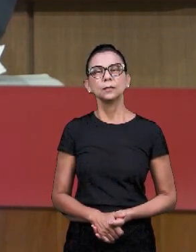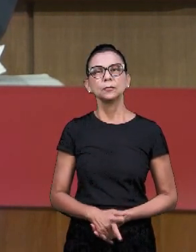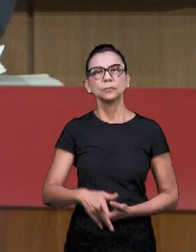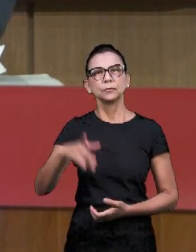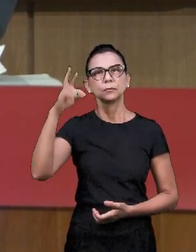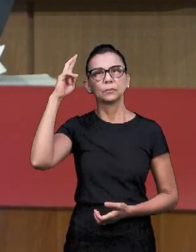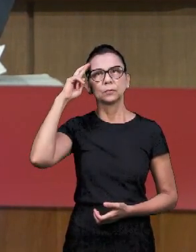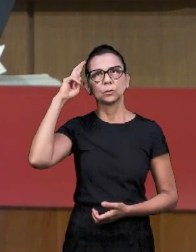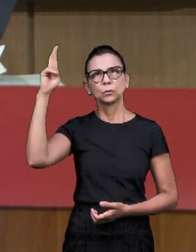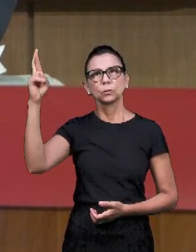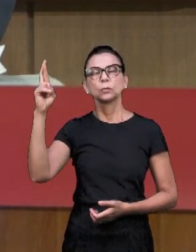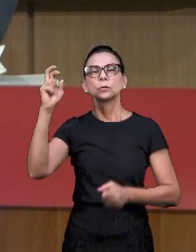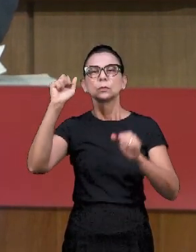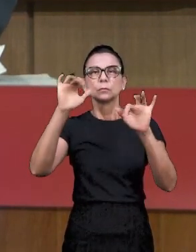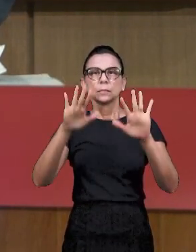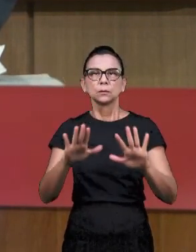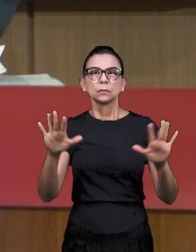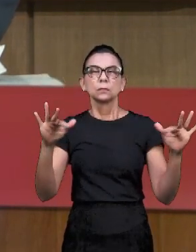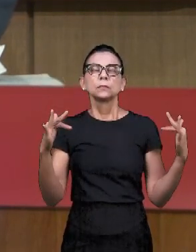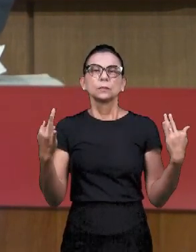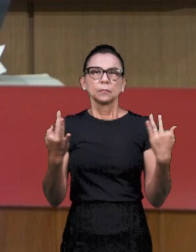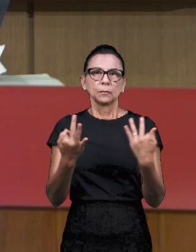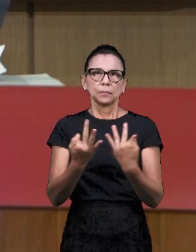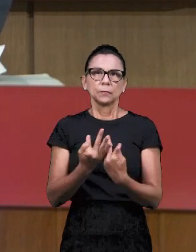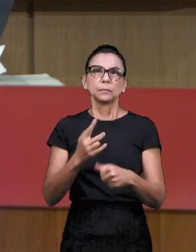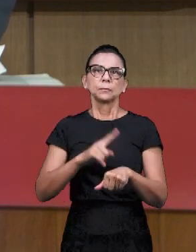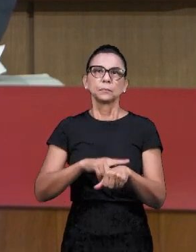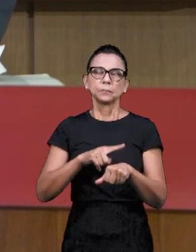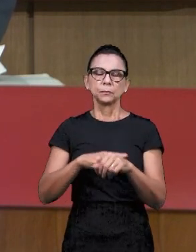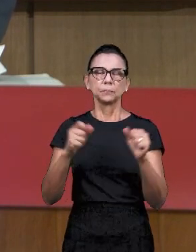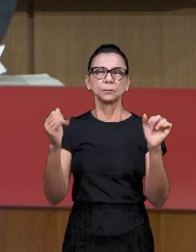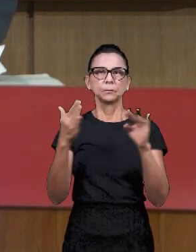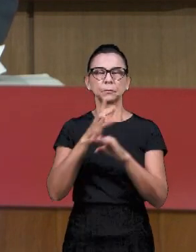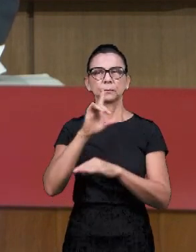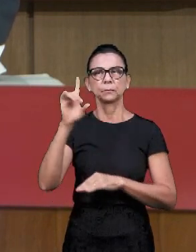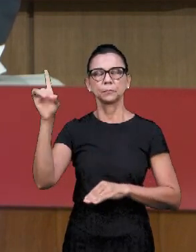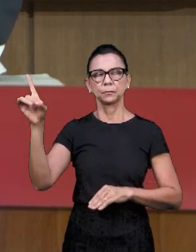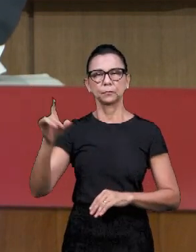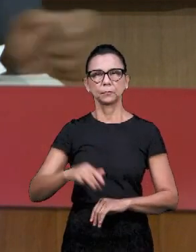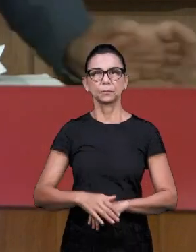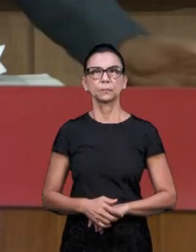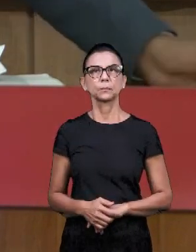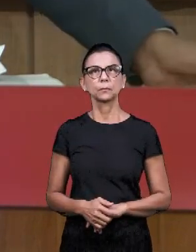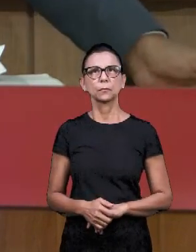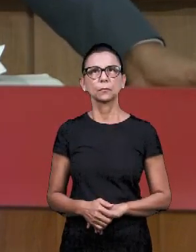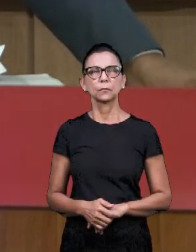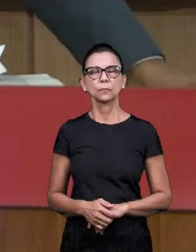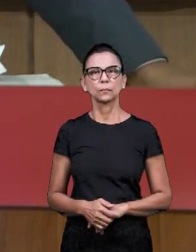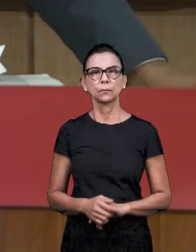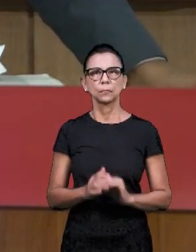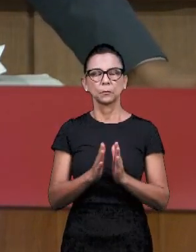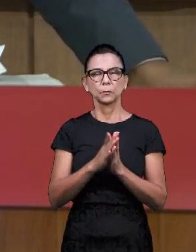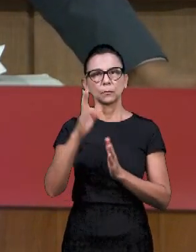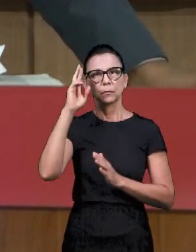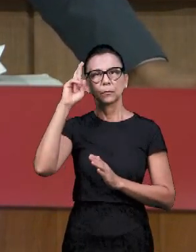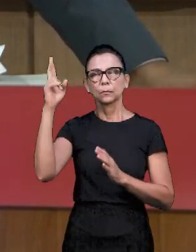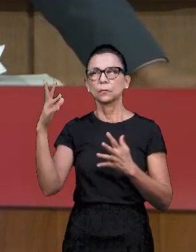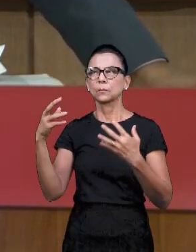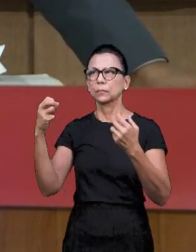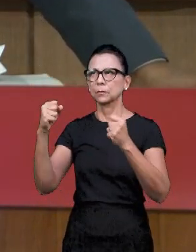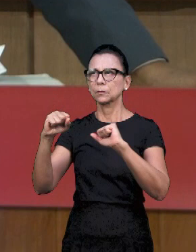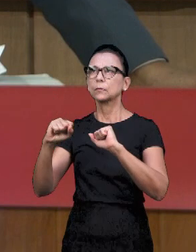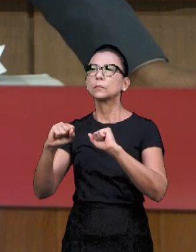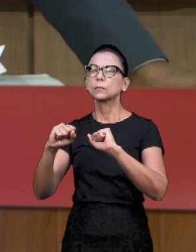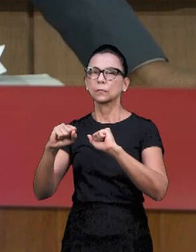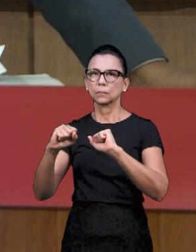жизнях, многие семьи были восстановлены, многие дома. Помолимся Господу. Господь, мы возлагаем на